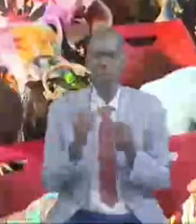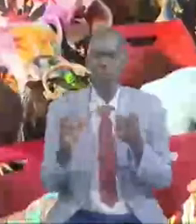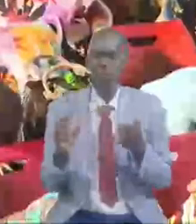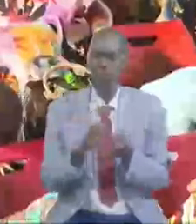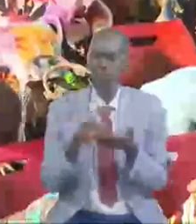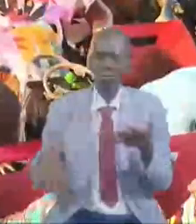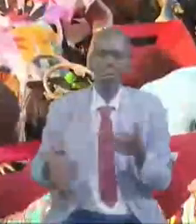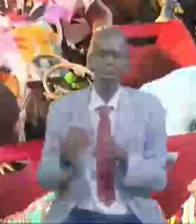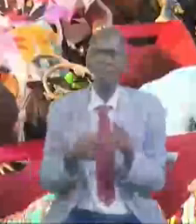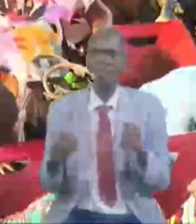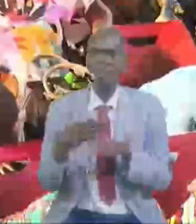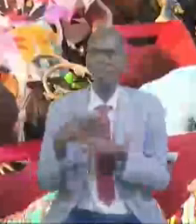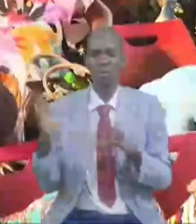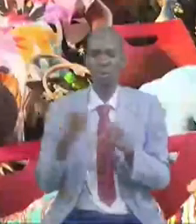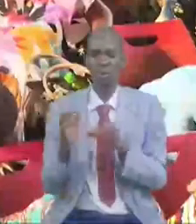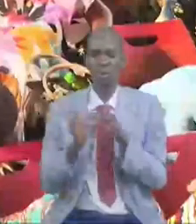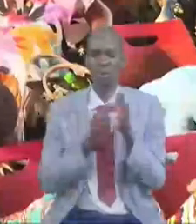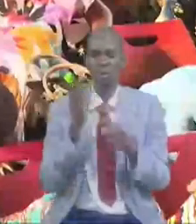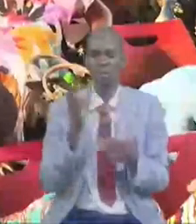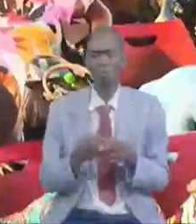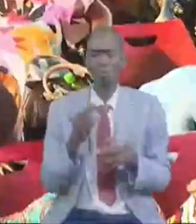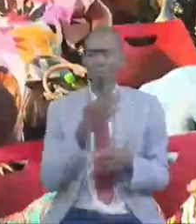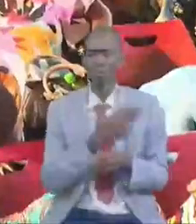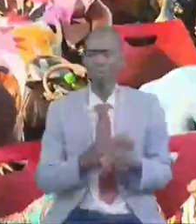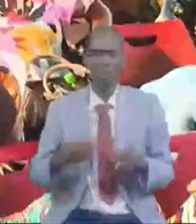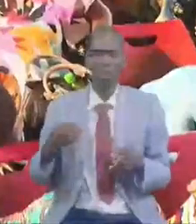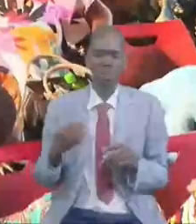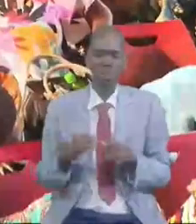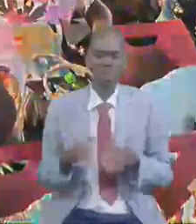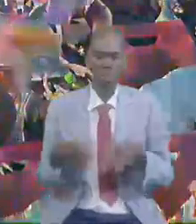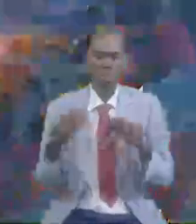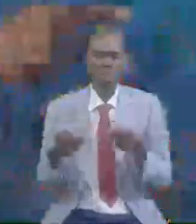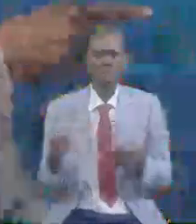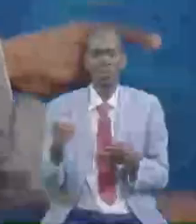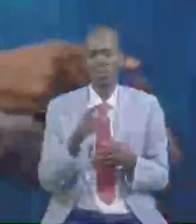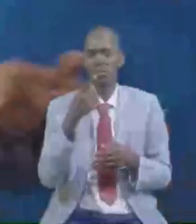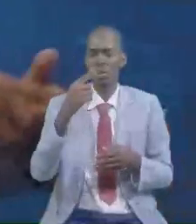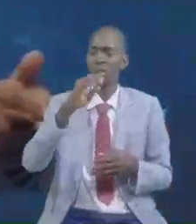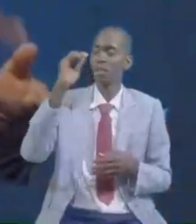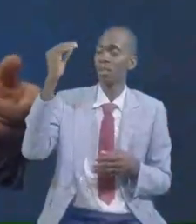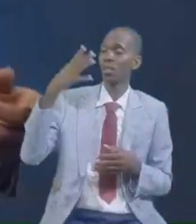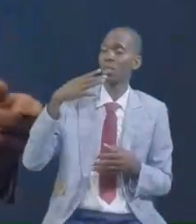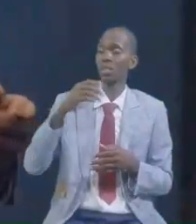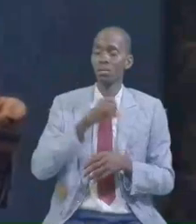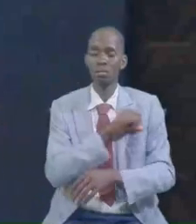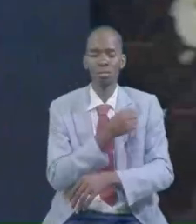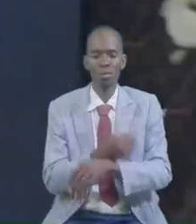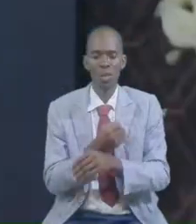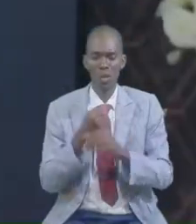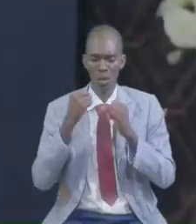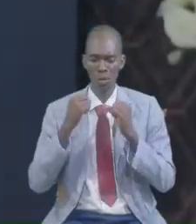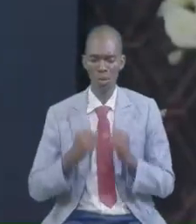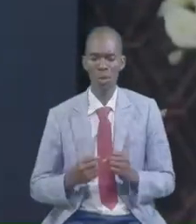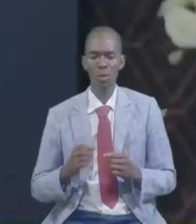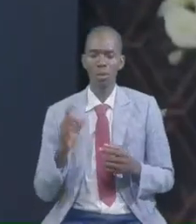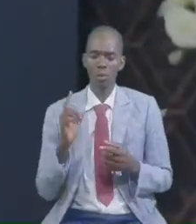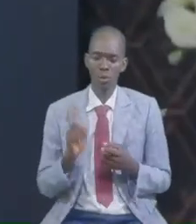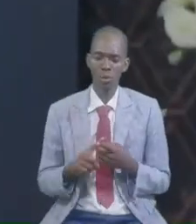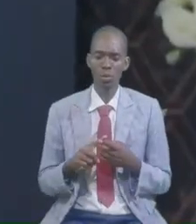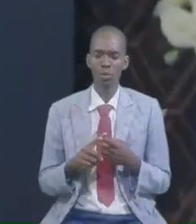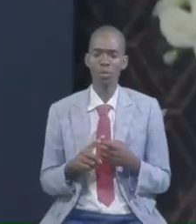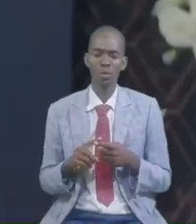nom de Jésus. Donne-leur la grâce et la force et le pouvoir de